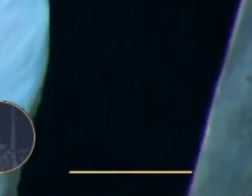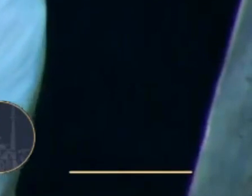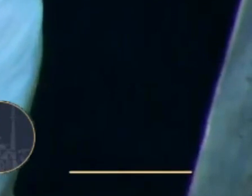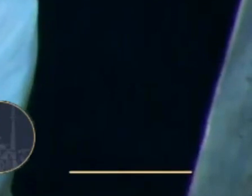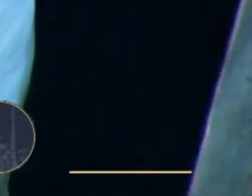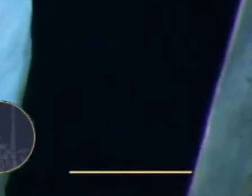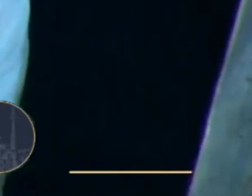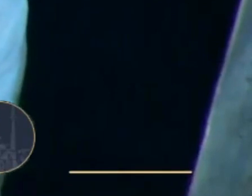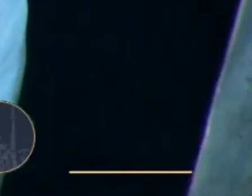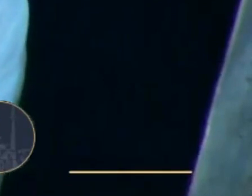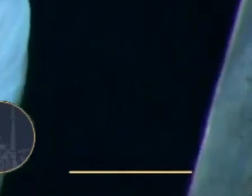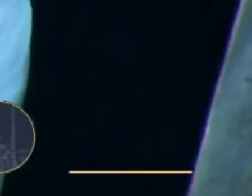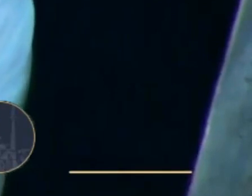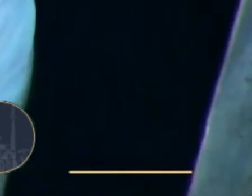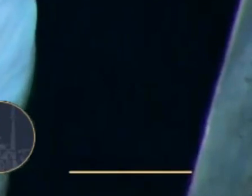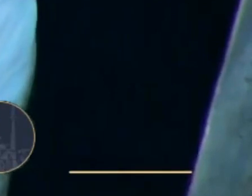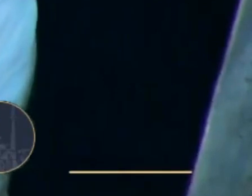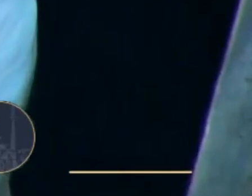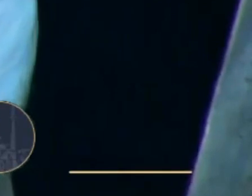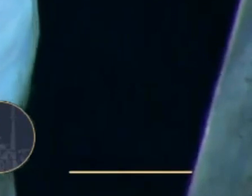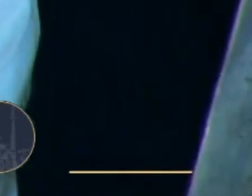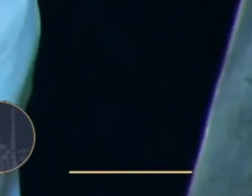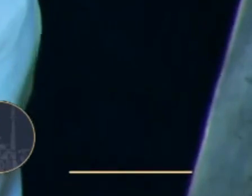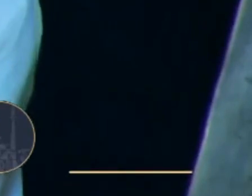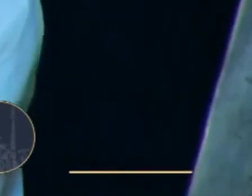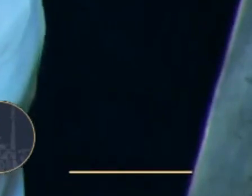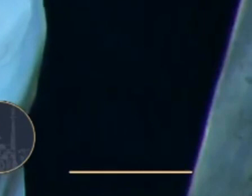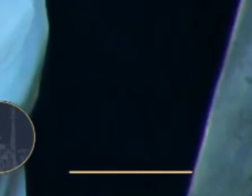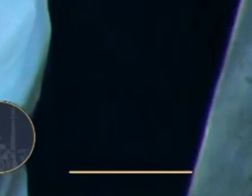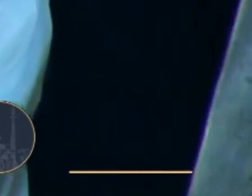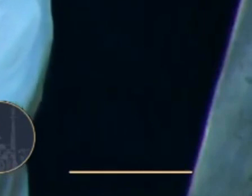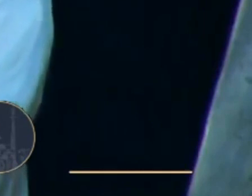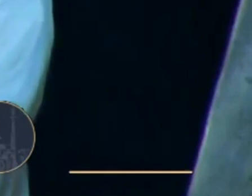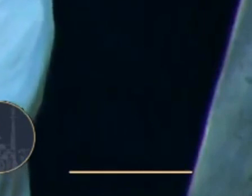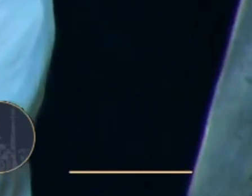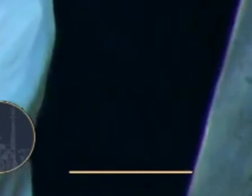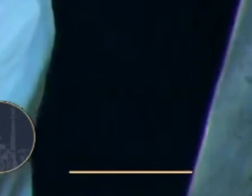الله فيما قال أو كما قال.